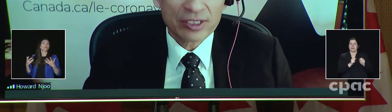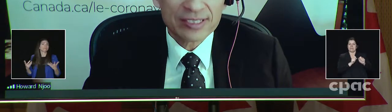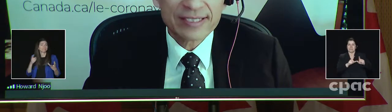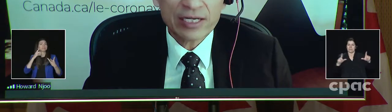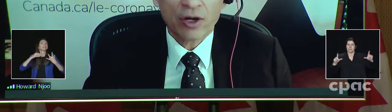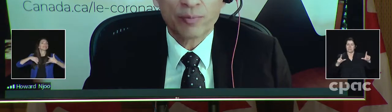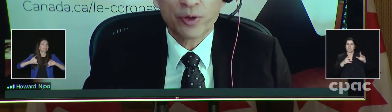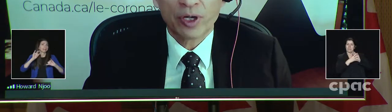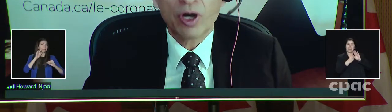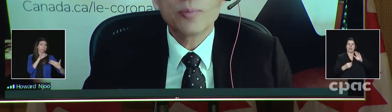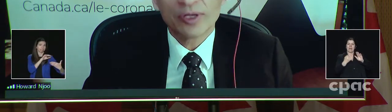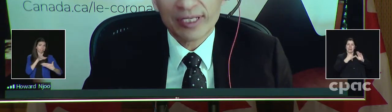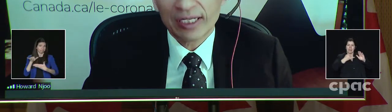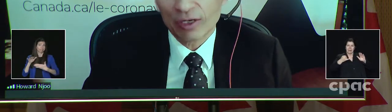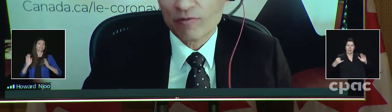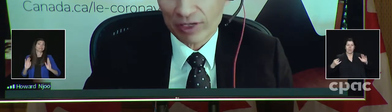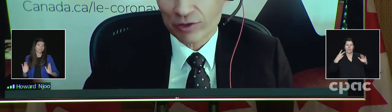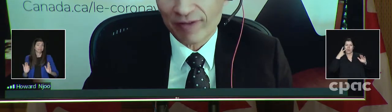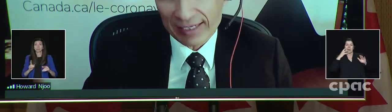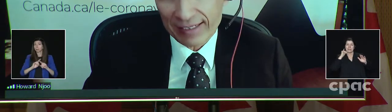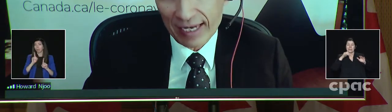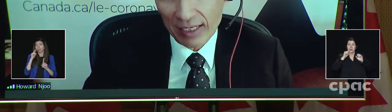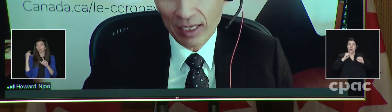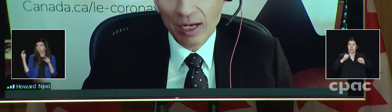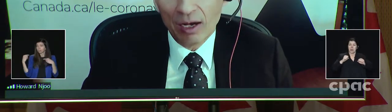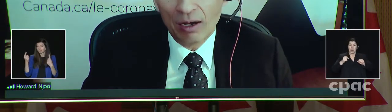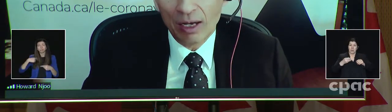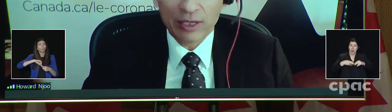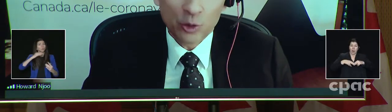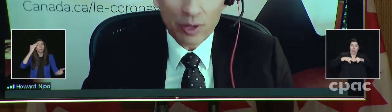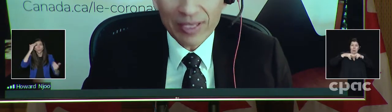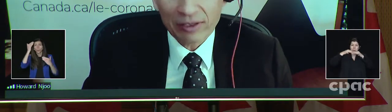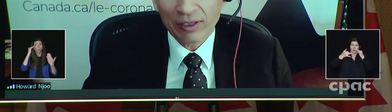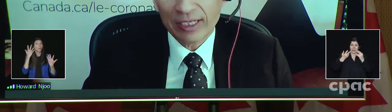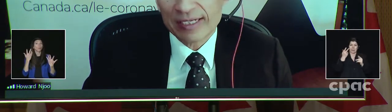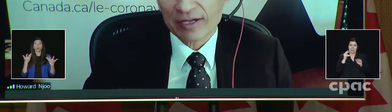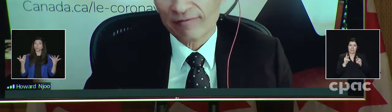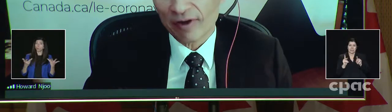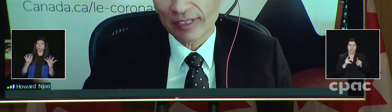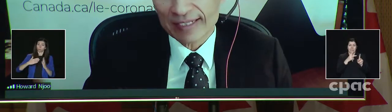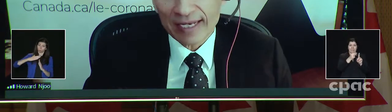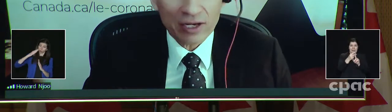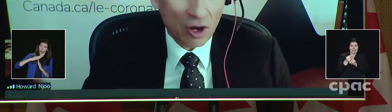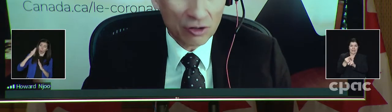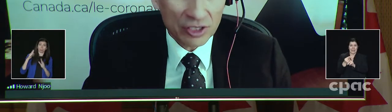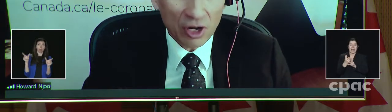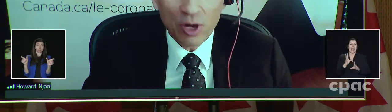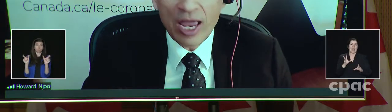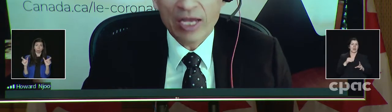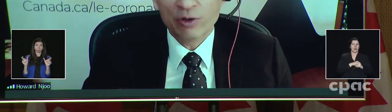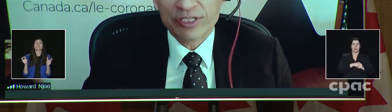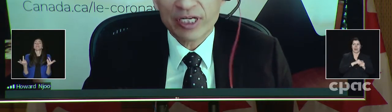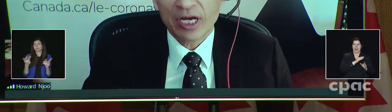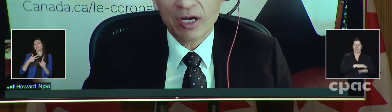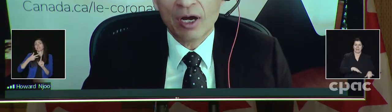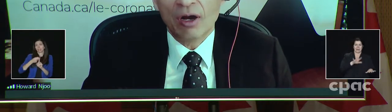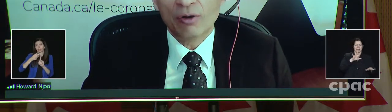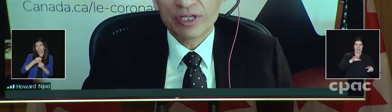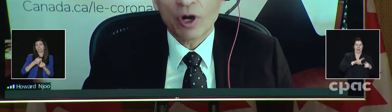voit que si on peut augmenter la couverture vaccinale, en incluant maintenant les enfants de 5 à 11 ans et